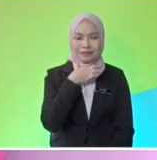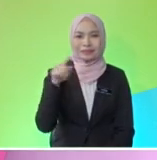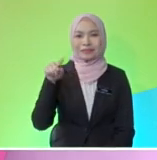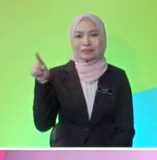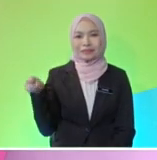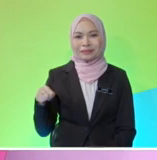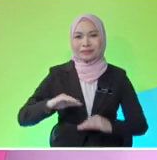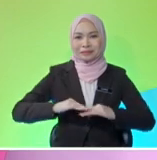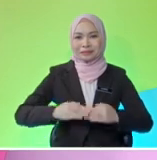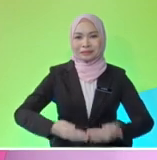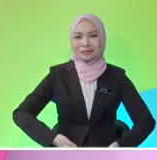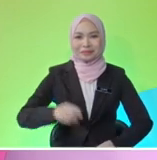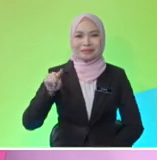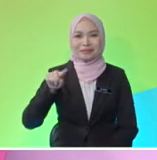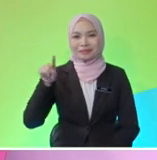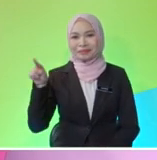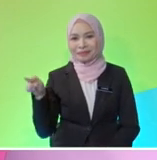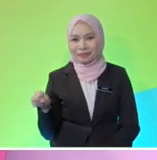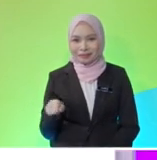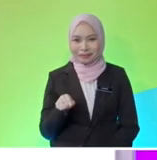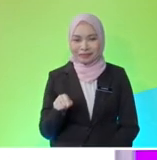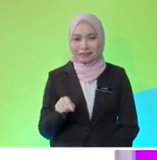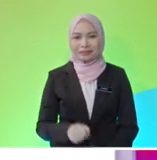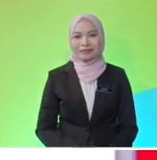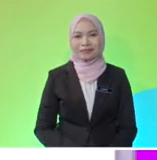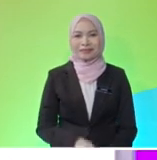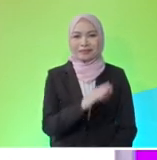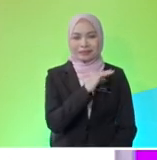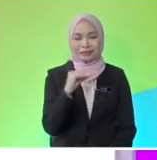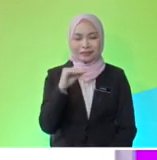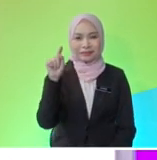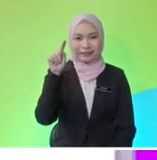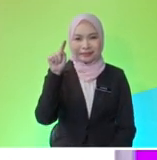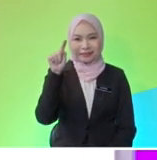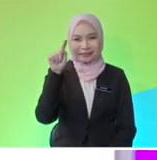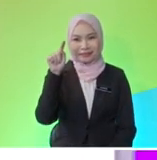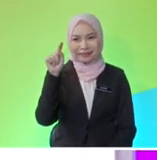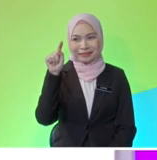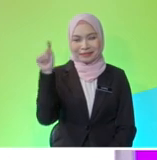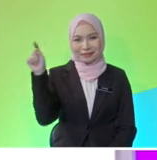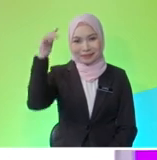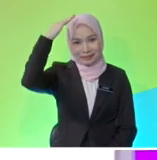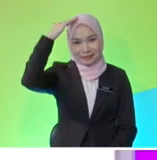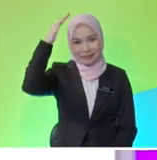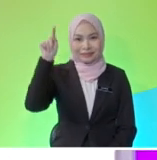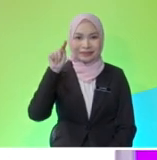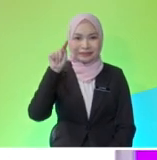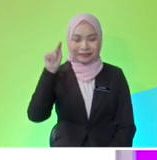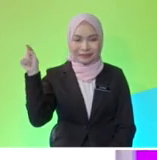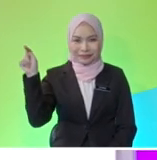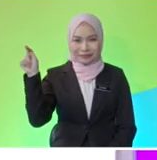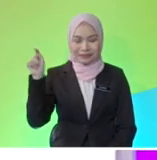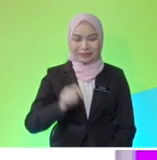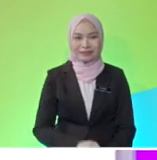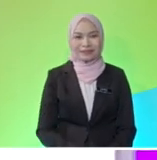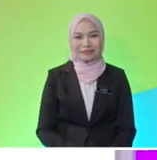cikgu. Mula-mula kita buat leher dia dulu. Lepas tu perut dia. Okey. Dan kita buat